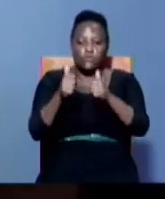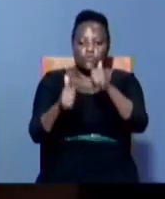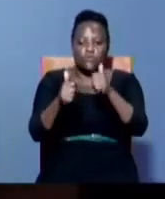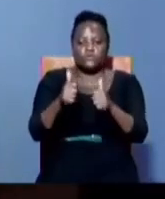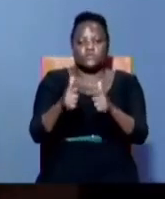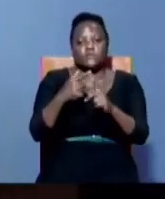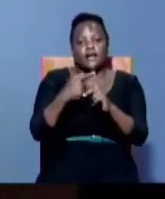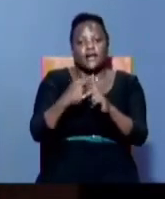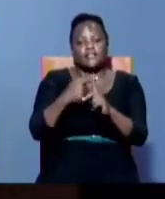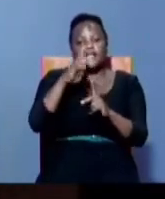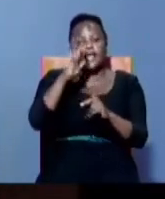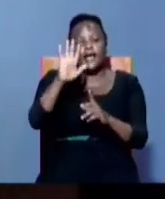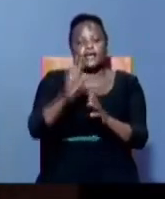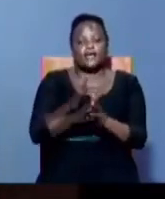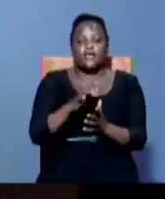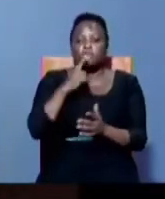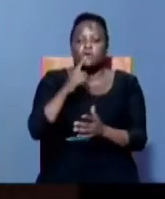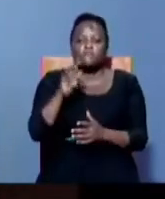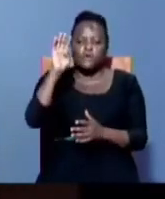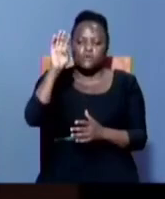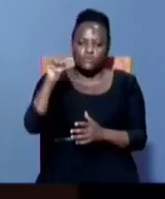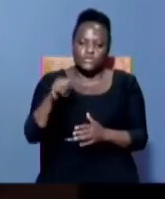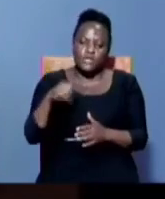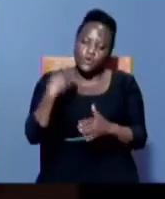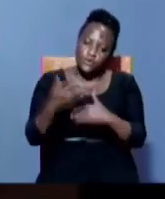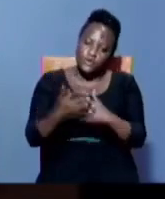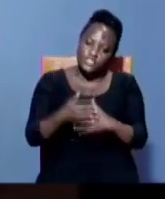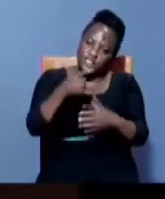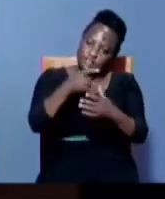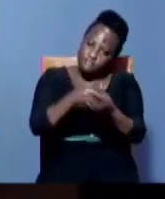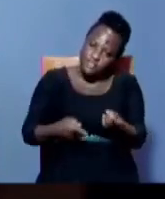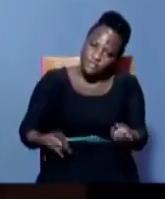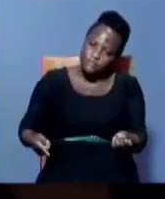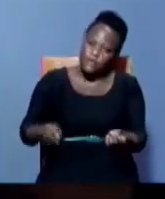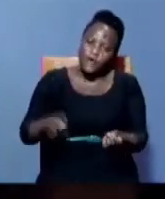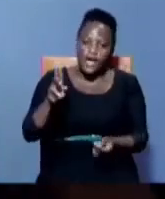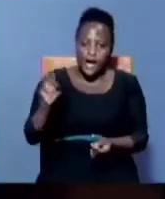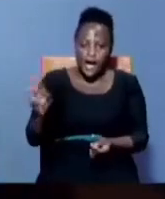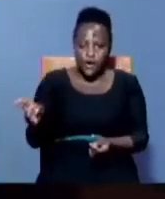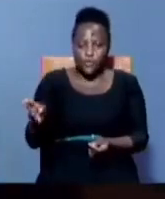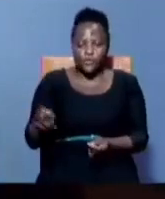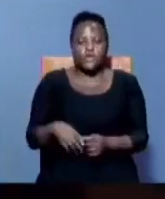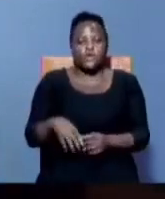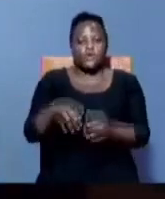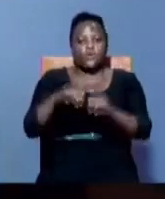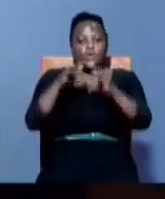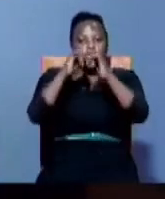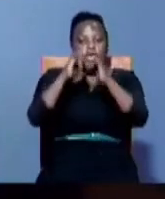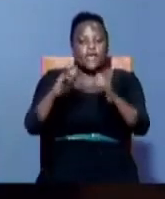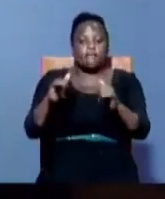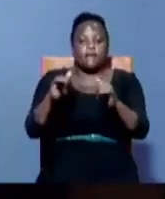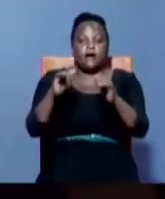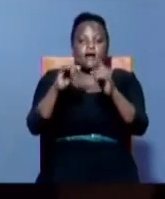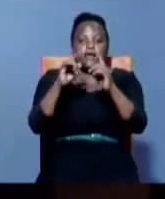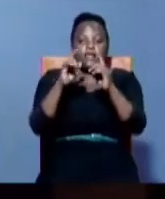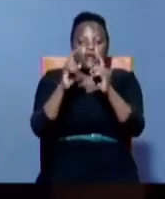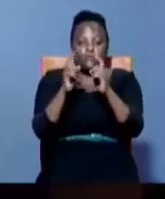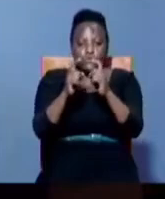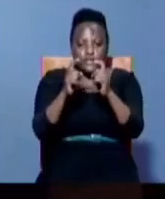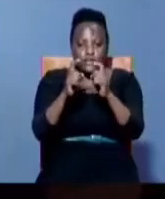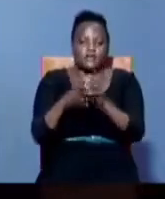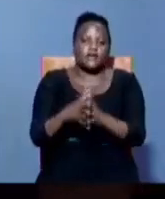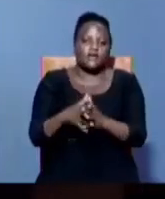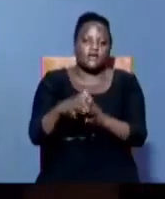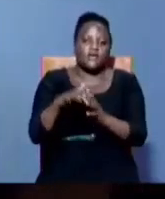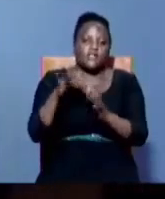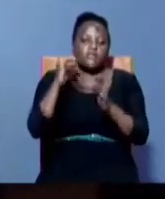Musa, ichukue fimbo ya Haruni, uirudishe katika hema ya kutania, ili wana wa Israeli wasije wakafa. Na hii iko